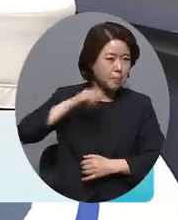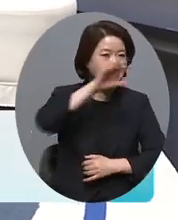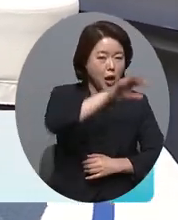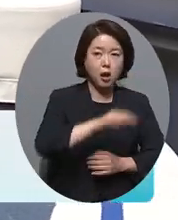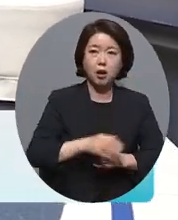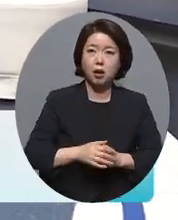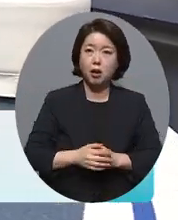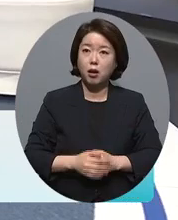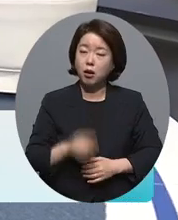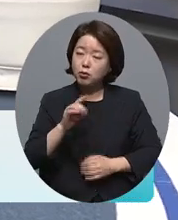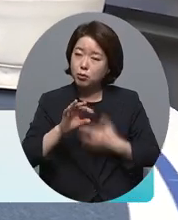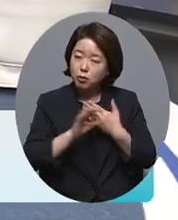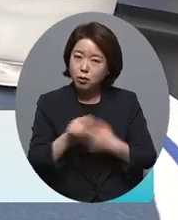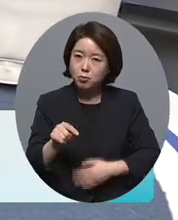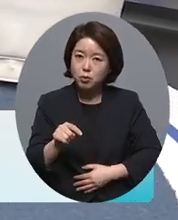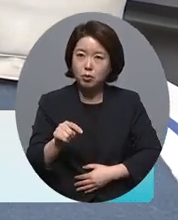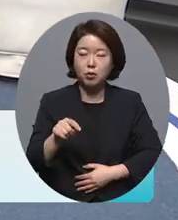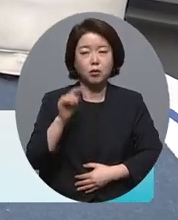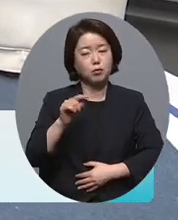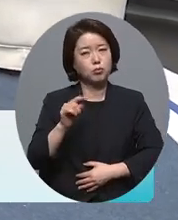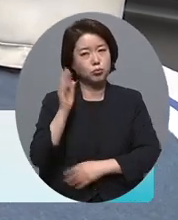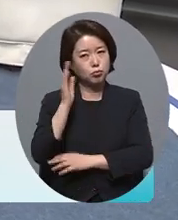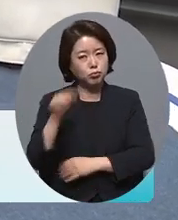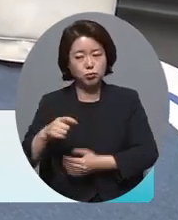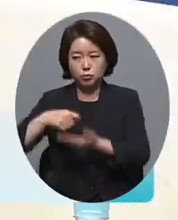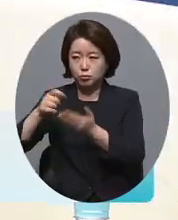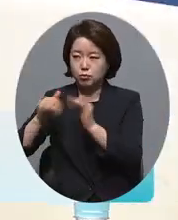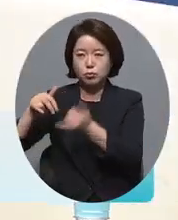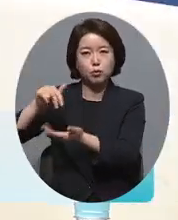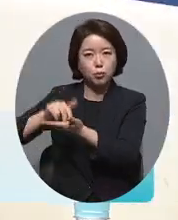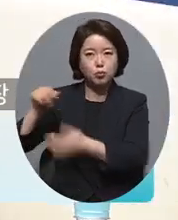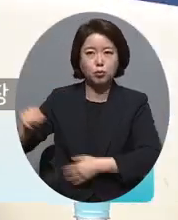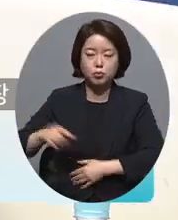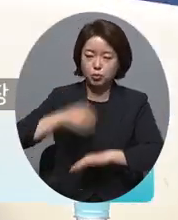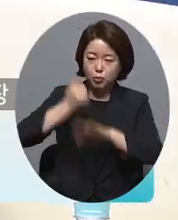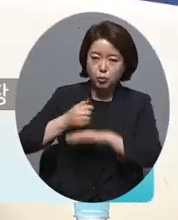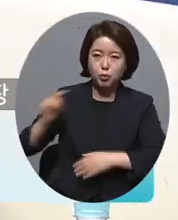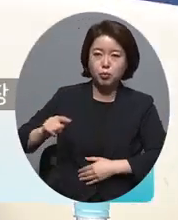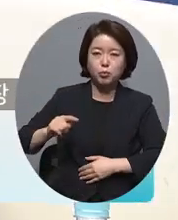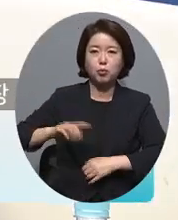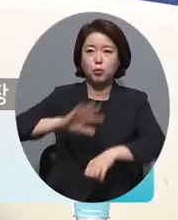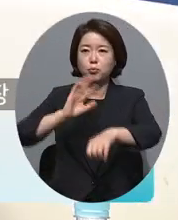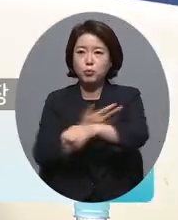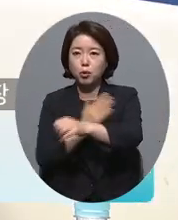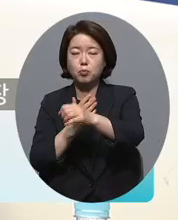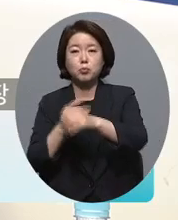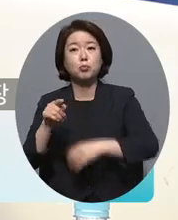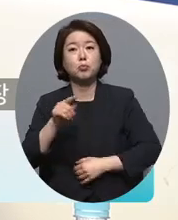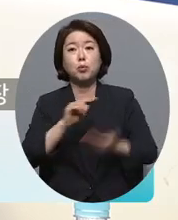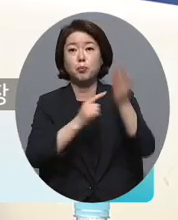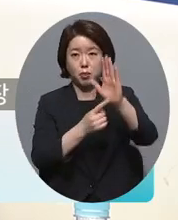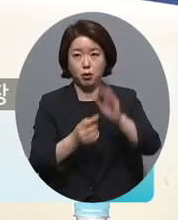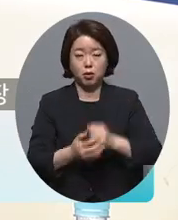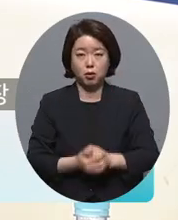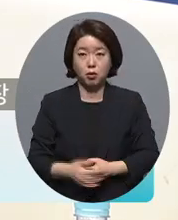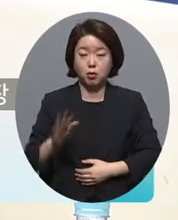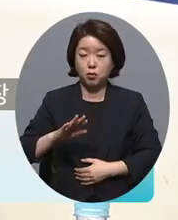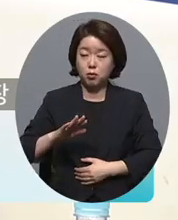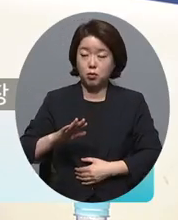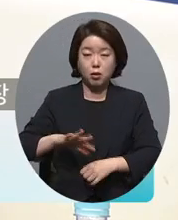말을 하면은 그럼 이게 기자 입장에서 보면 결국 그게 오보잖아요 그렇죠 근데